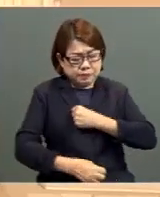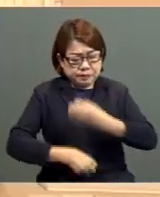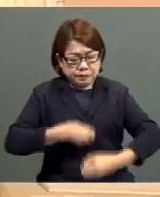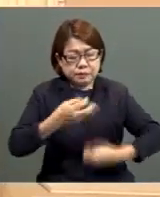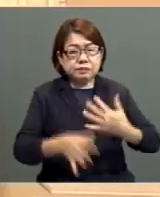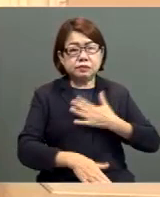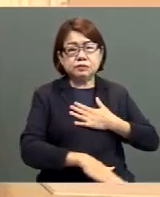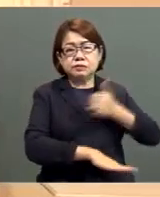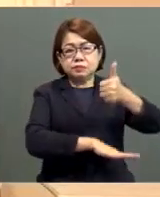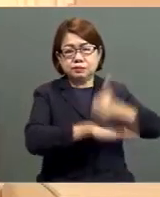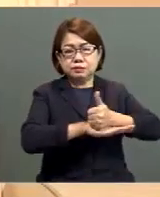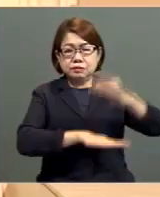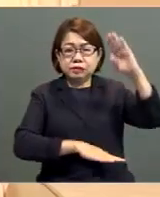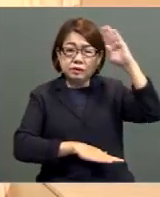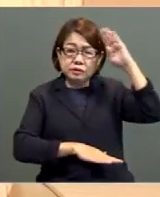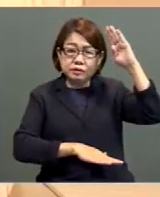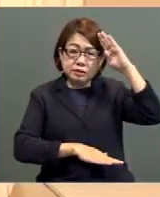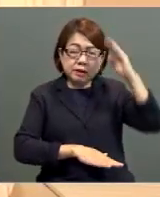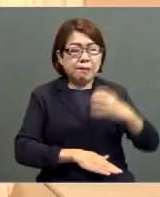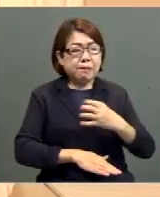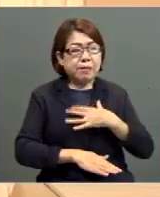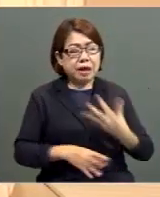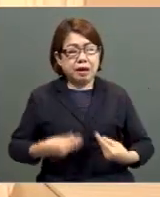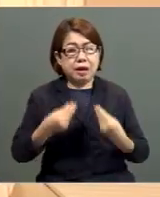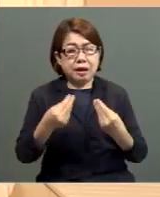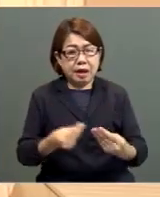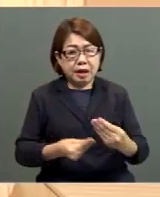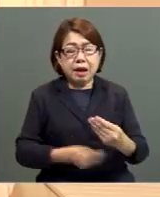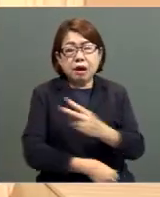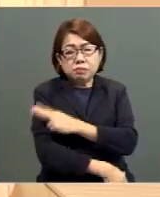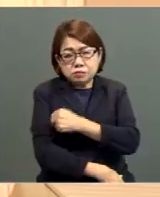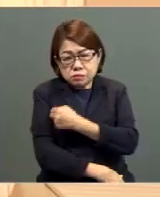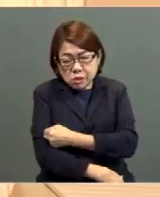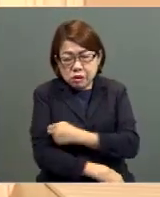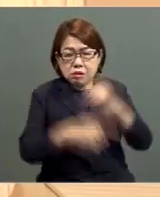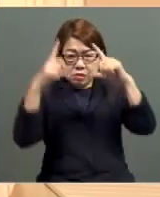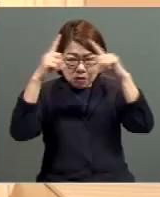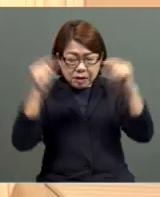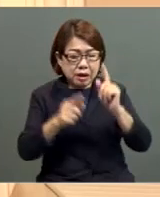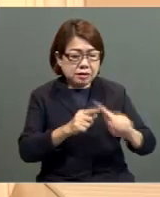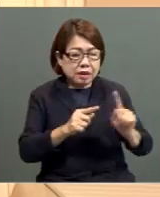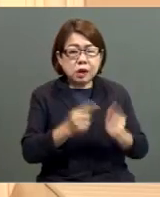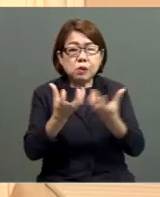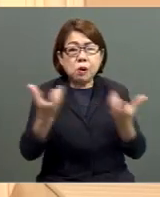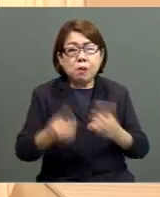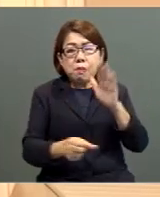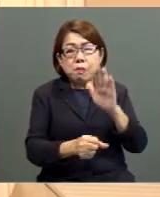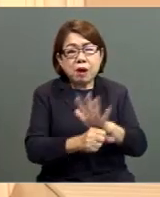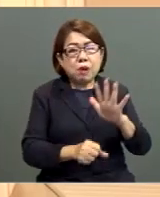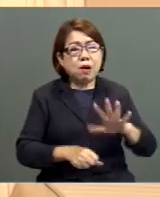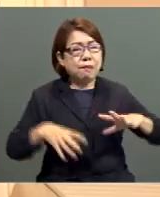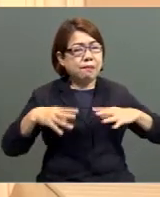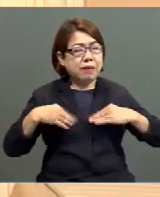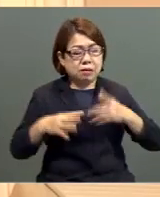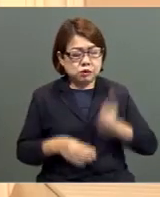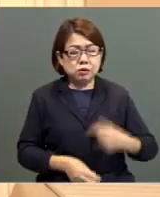านะแม่ทัพจะไม่ยอมให้กำลังหลักของเราต้องต่อสู้ภายใต้ความขาดแคลนไม่ได้อย่างเด็ดขาดและต้องมีขวัญกำลังใ